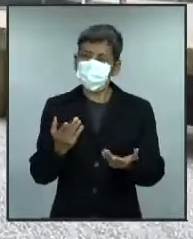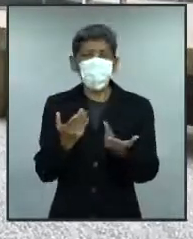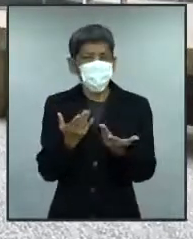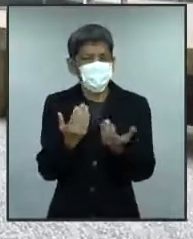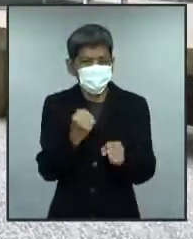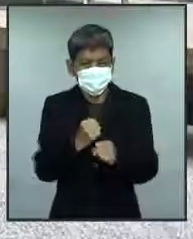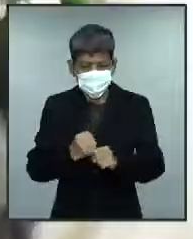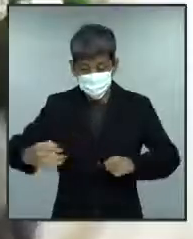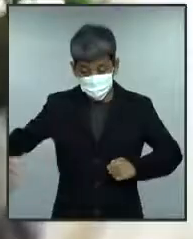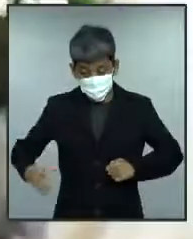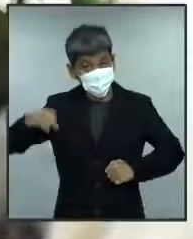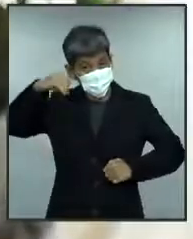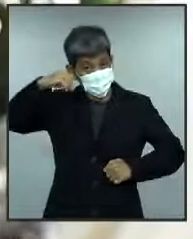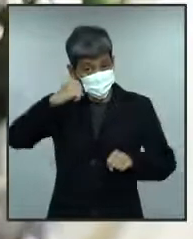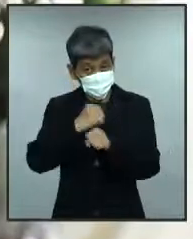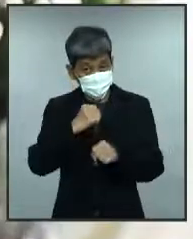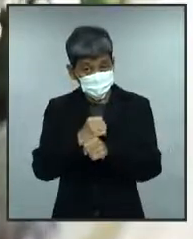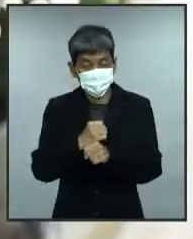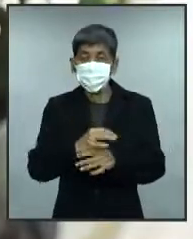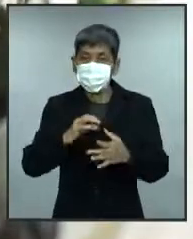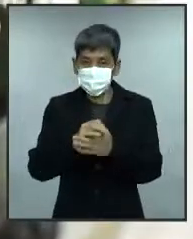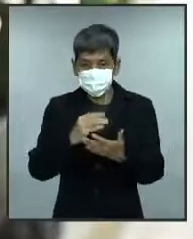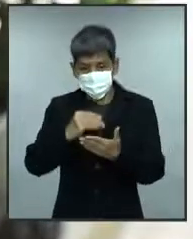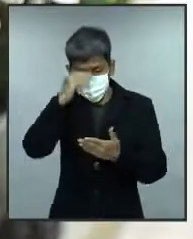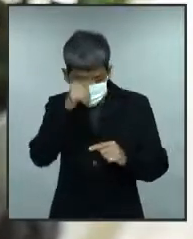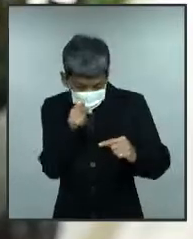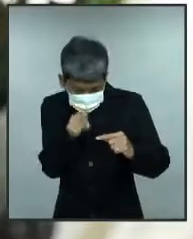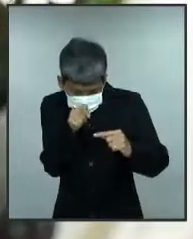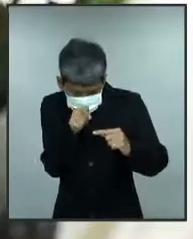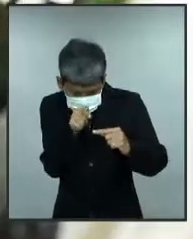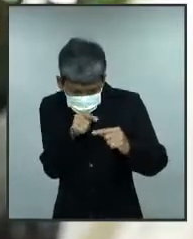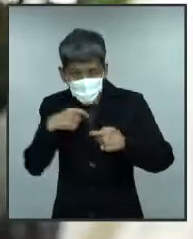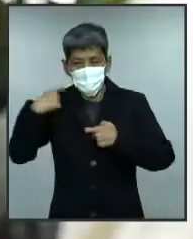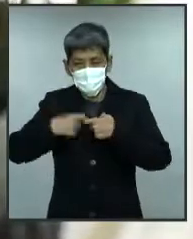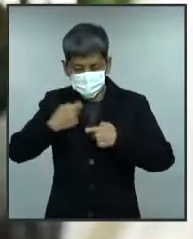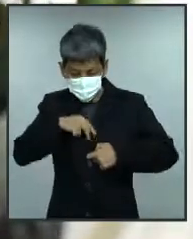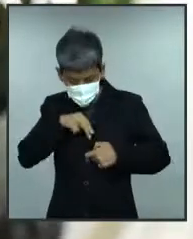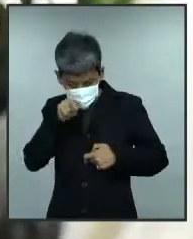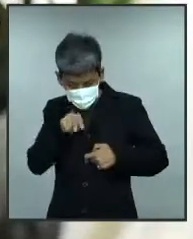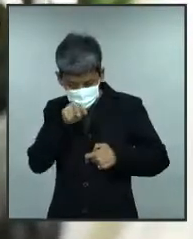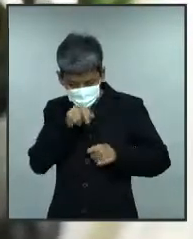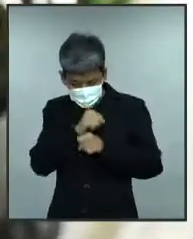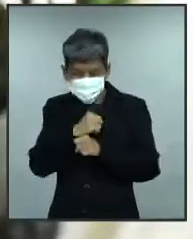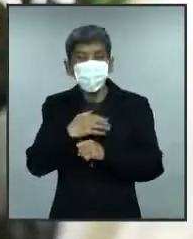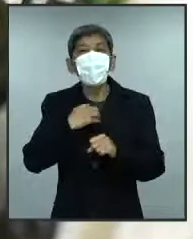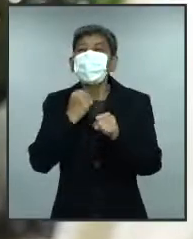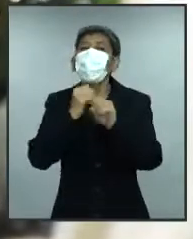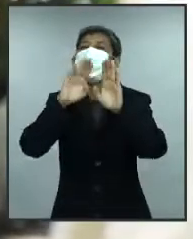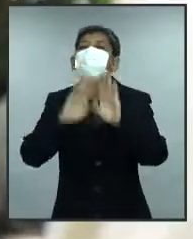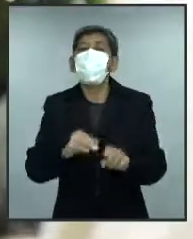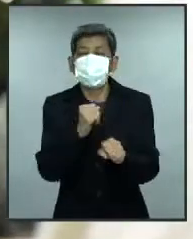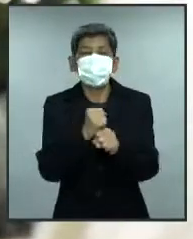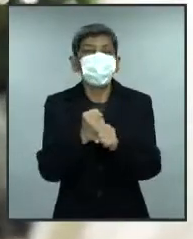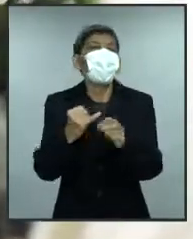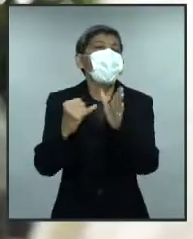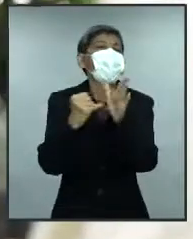ามันอาจจะควบคุมในเรื่องของน้องๆที่มานั่งเชื่อมนั่งอะไรเนี่ยอาจจะยากเราก็เลยทำเป็นแบบอะไร